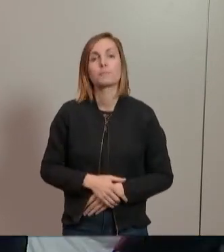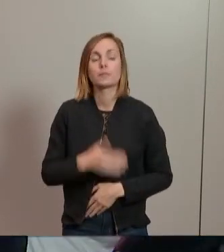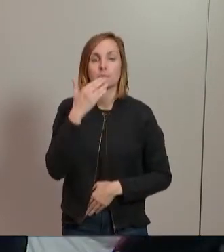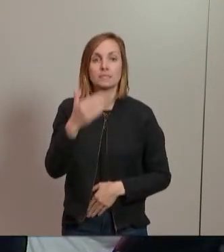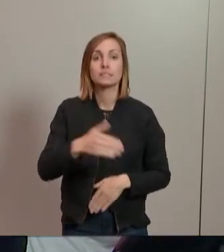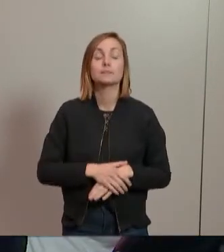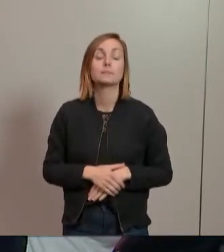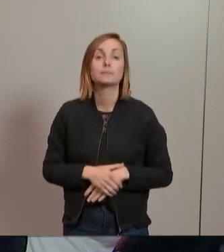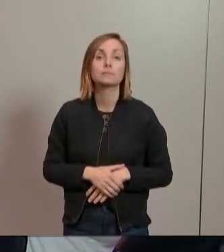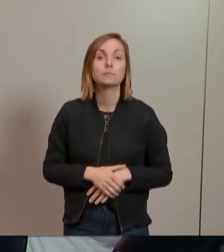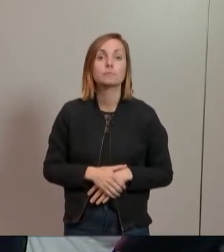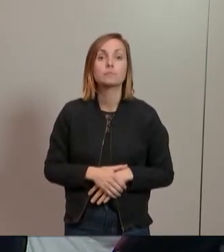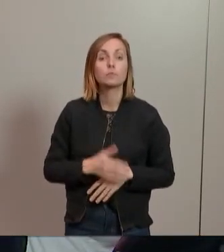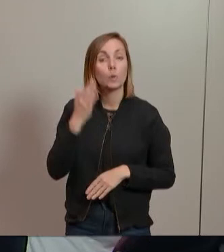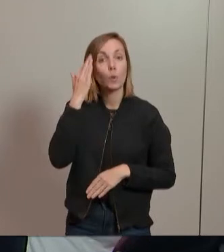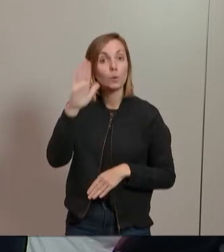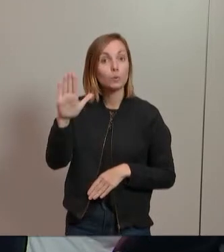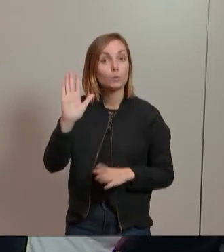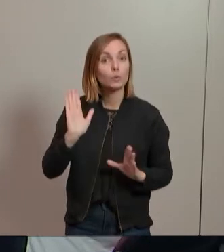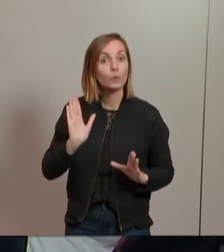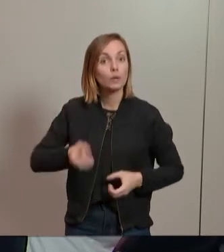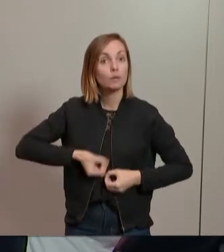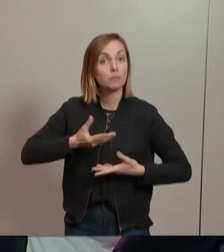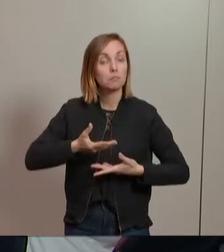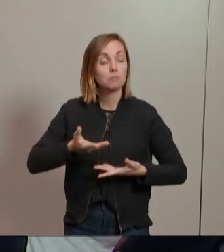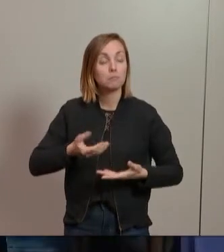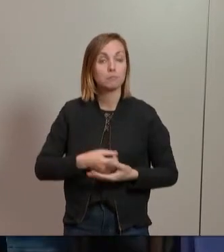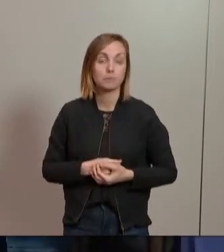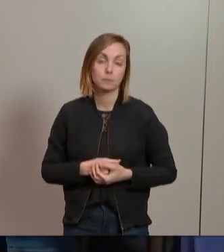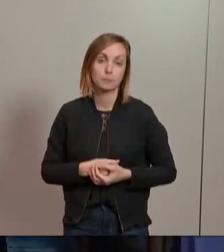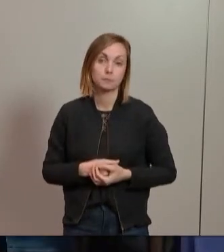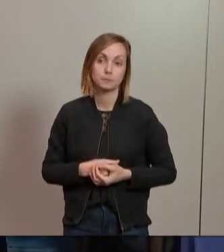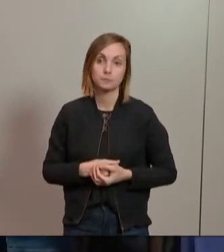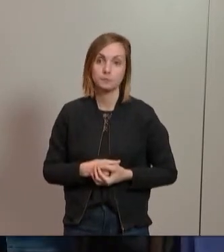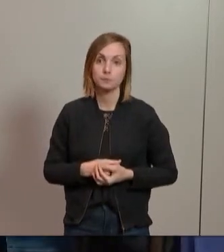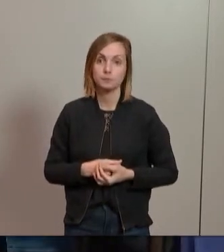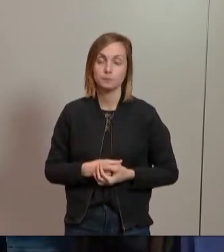Merci. Y a-t-il une autre intervention ?